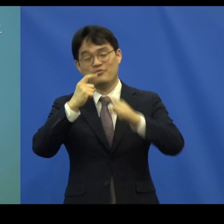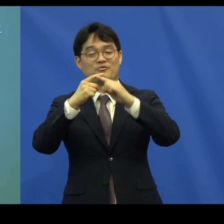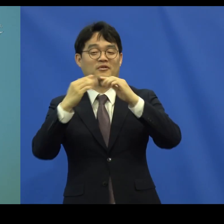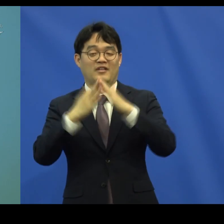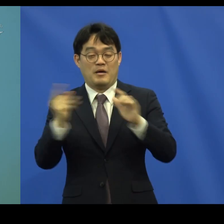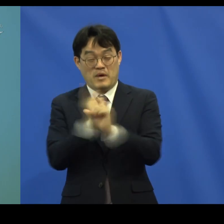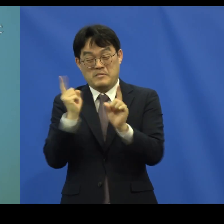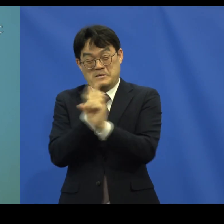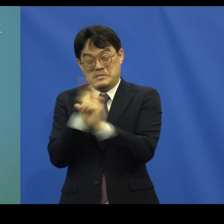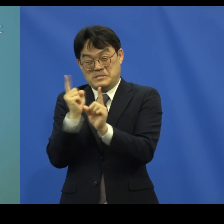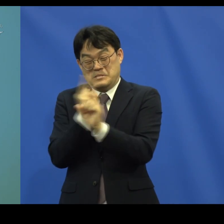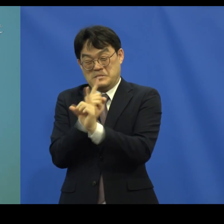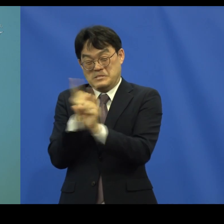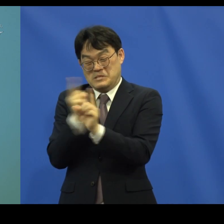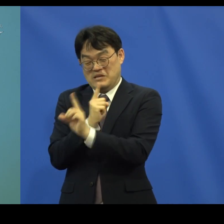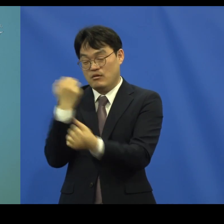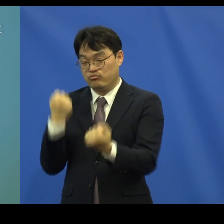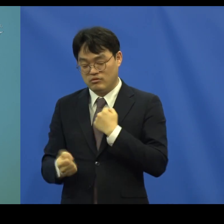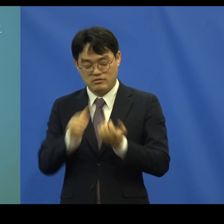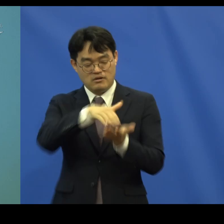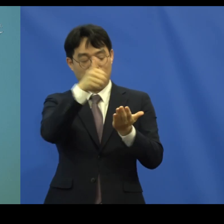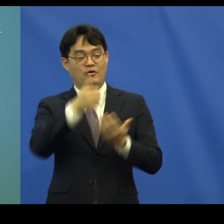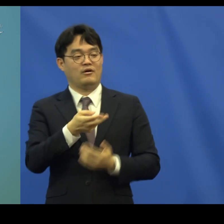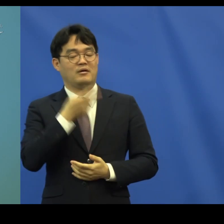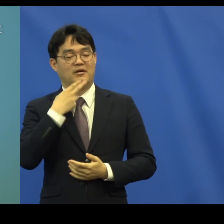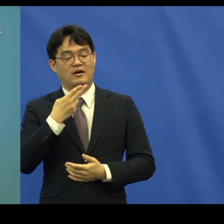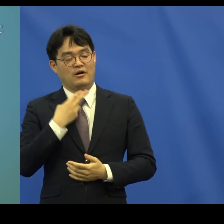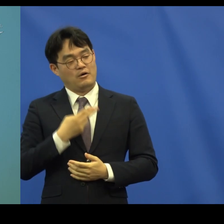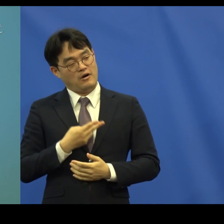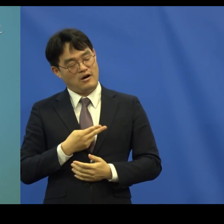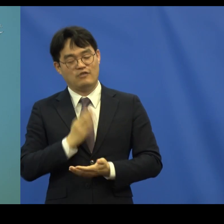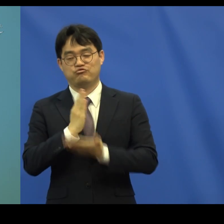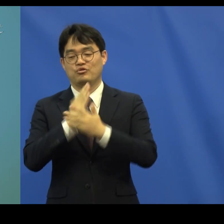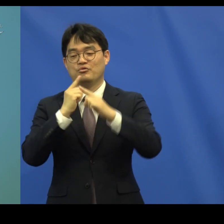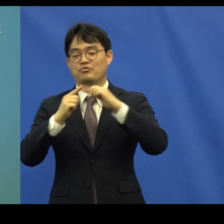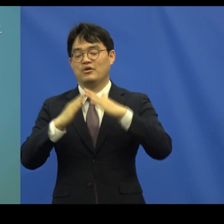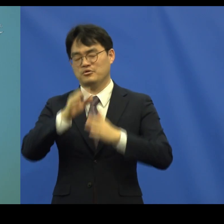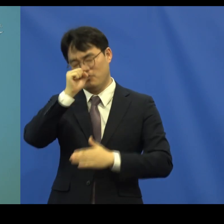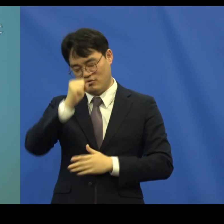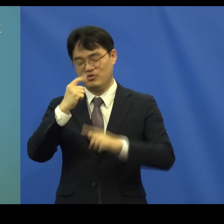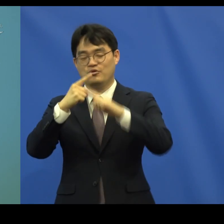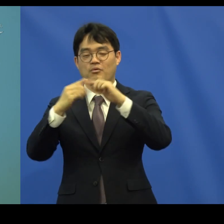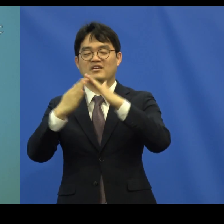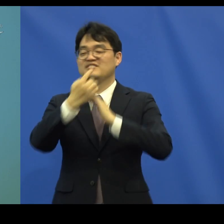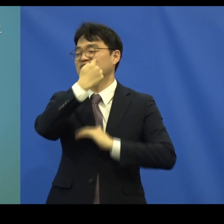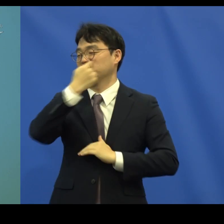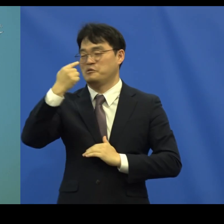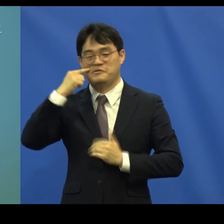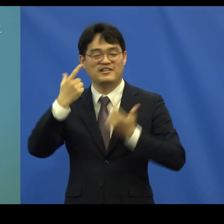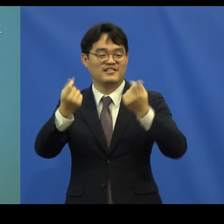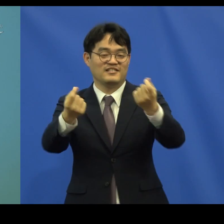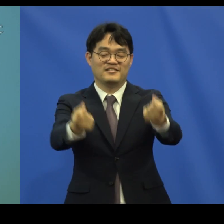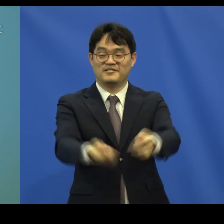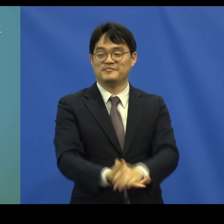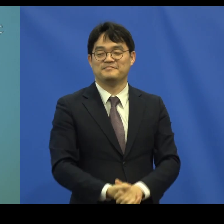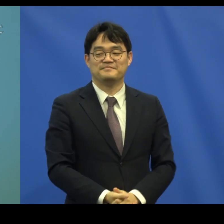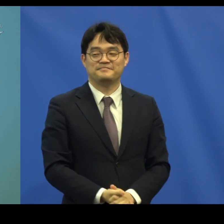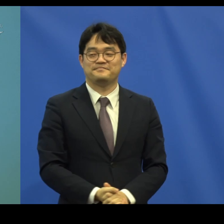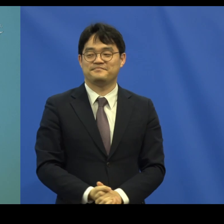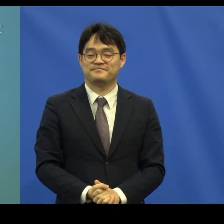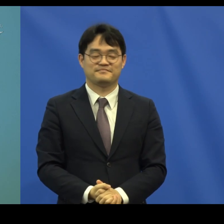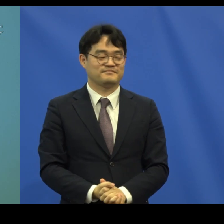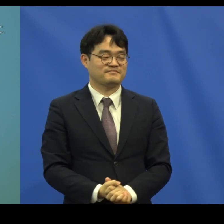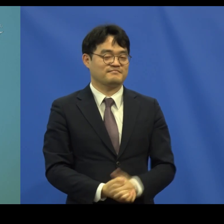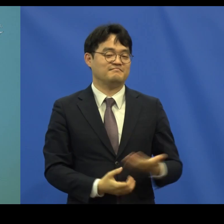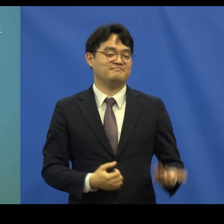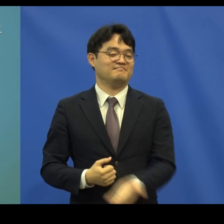이렇게 어마무시하게 바뀌었는데도 안 쫓겨났다는 것은 우리 교회가 좋은 교회라는 것을 입증하고 있는 겁니다. 자,